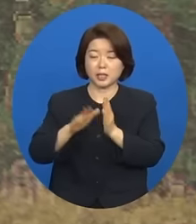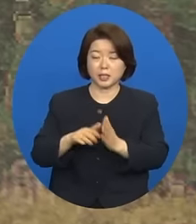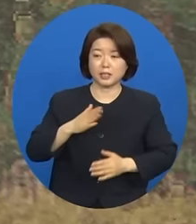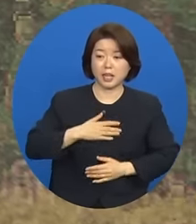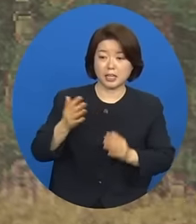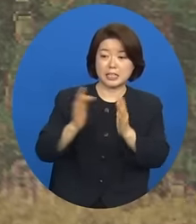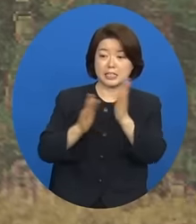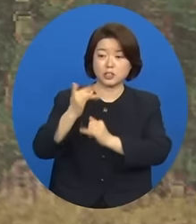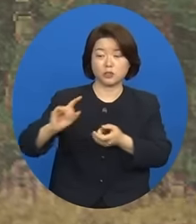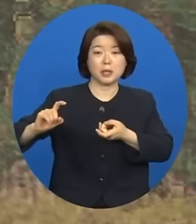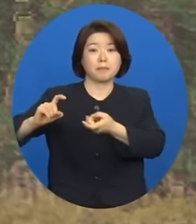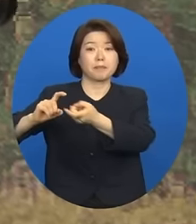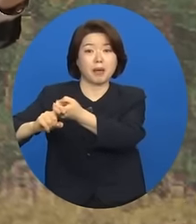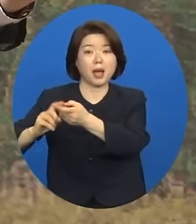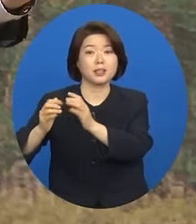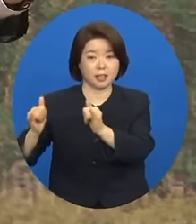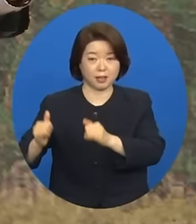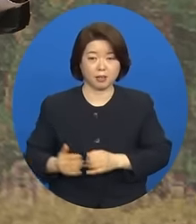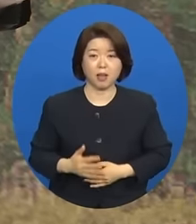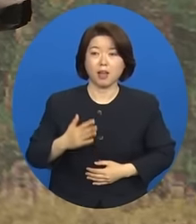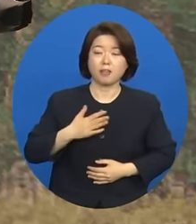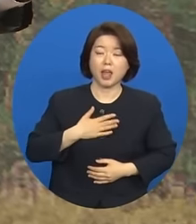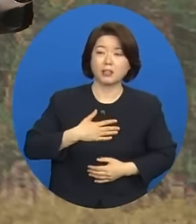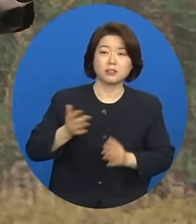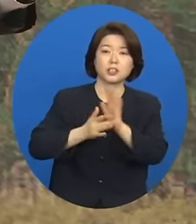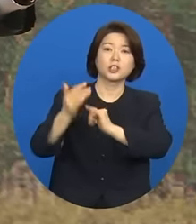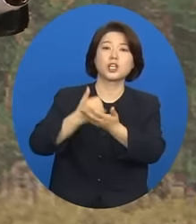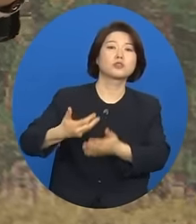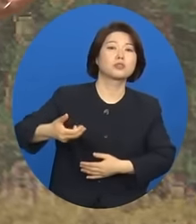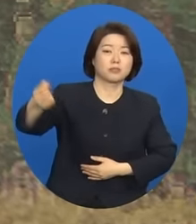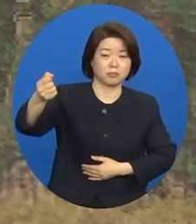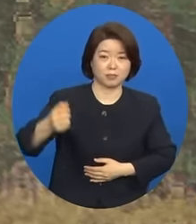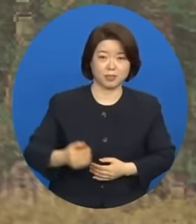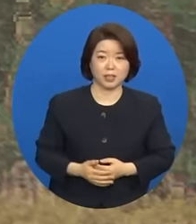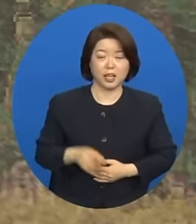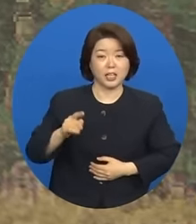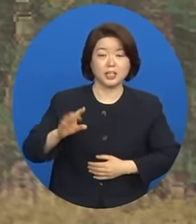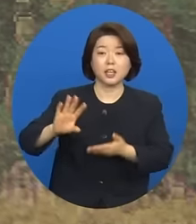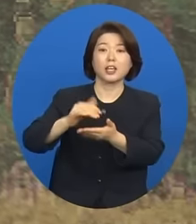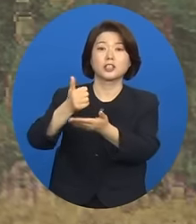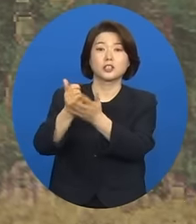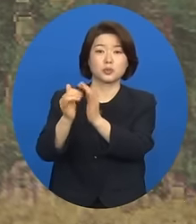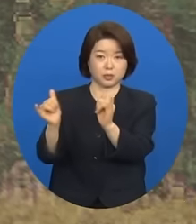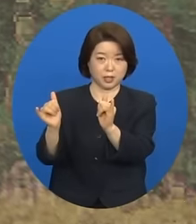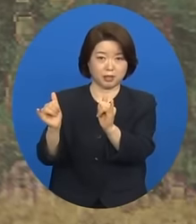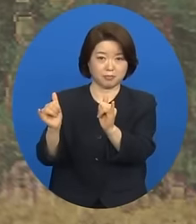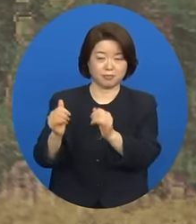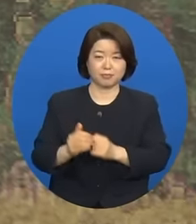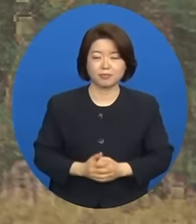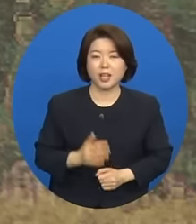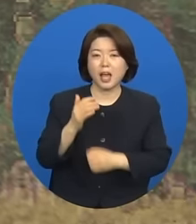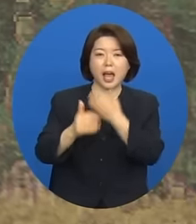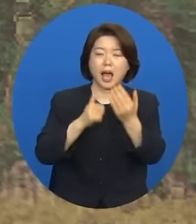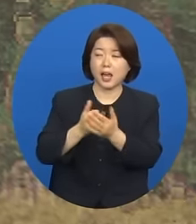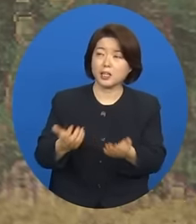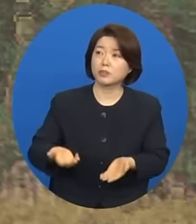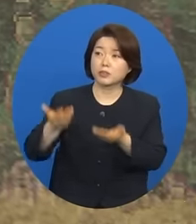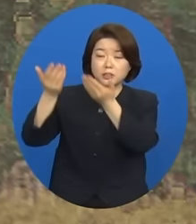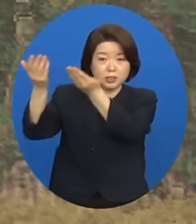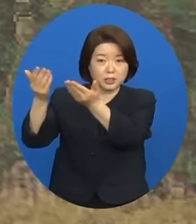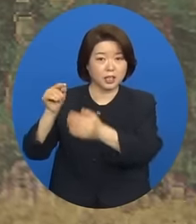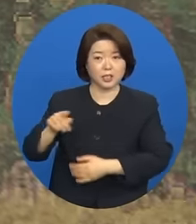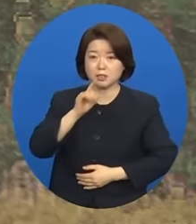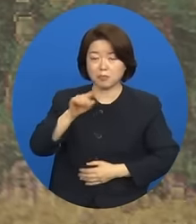사람. 우리는 예수님의 거라는 거죠. 그렇죠? 그게 그리스도인이잖아요. 자, 그러니까 하나님 것을 드리라는 얘기는 무슨